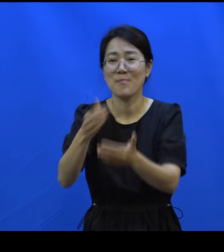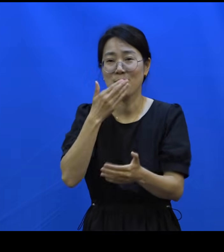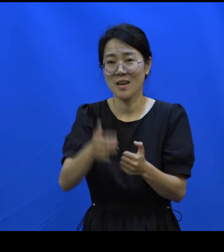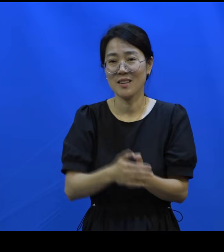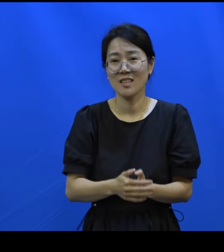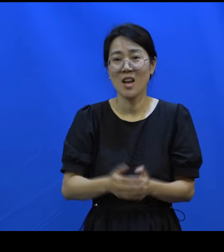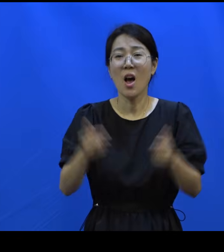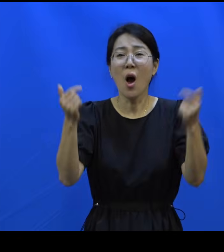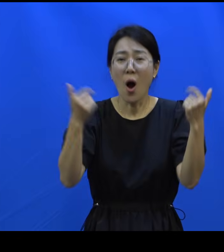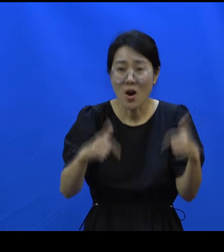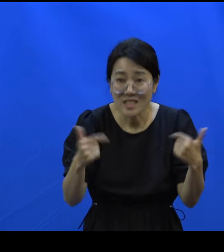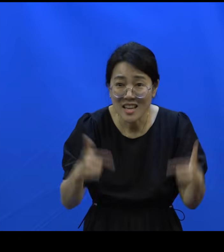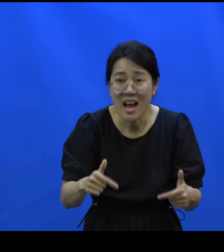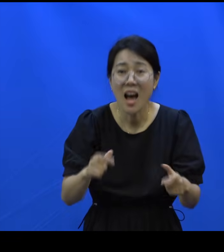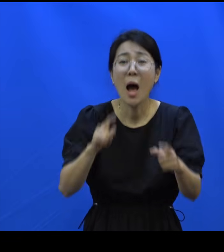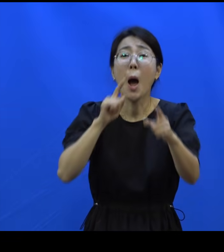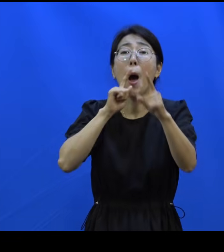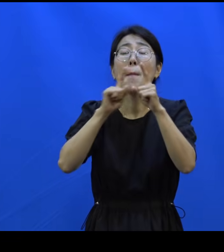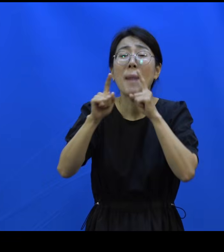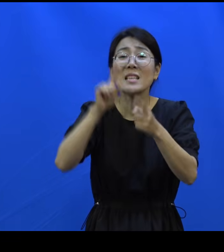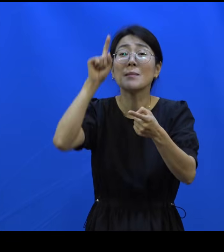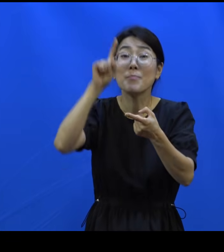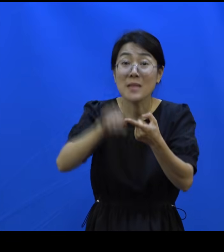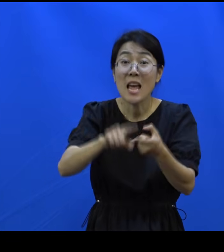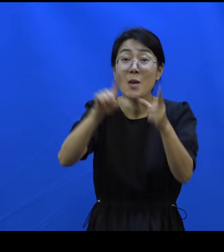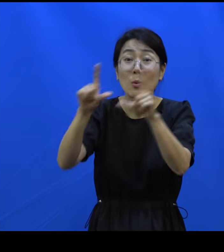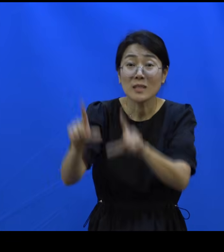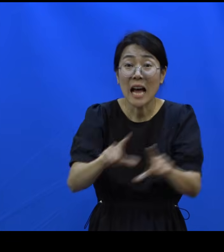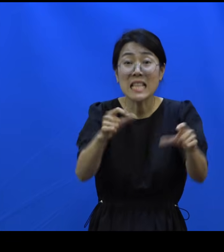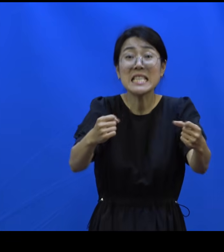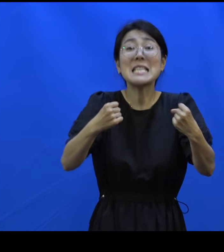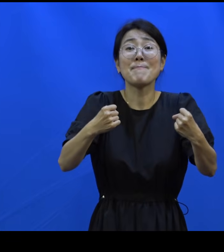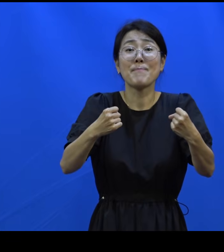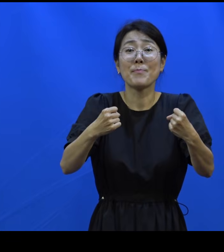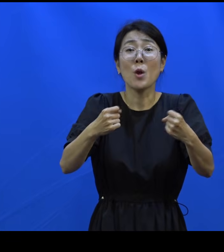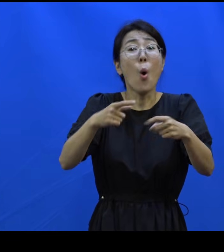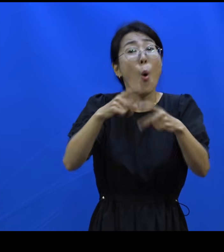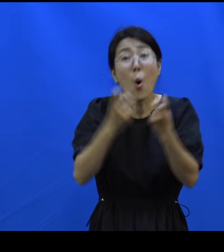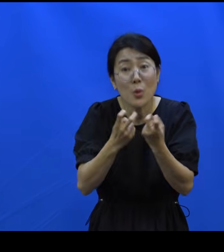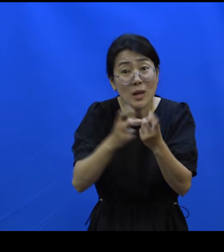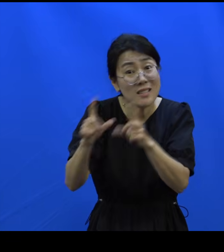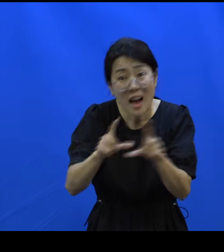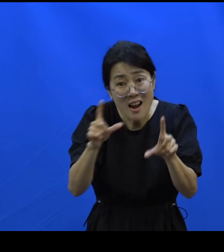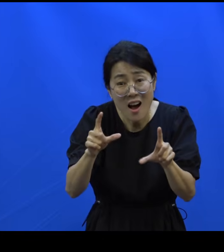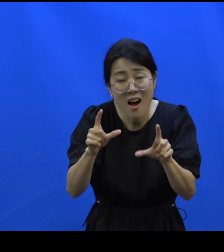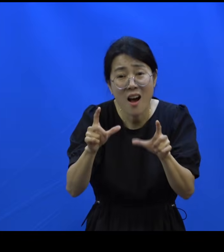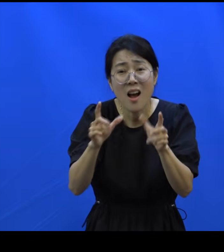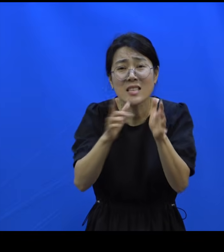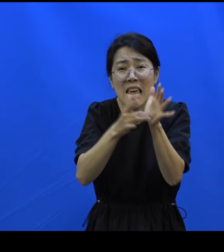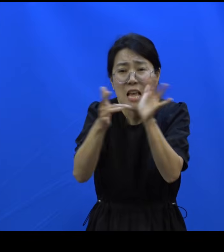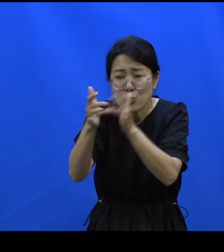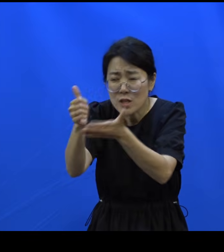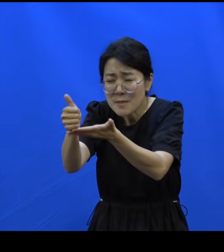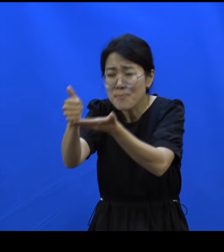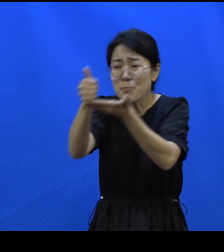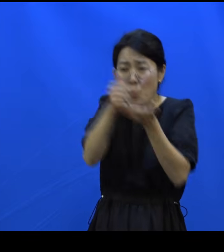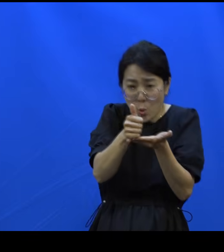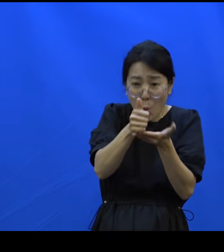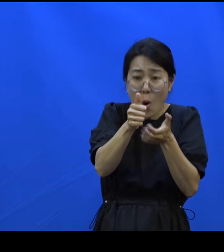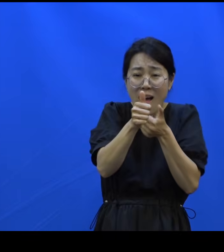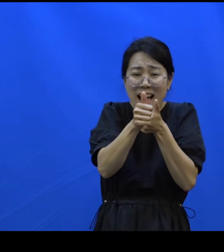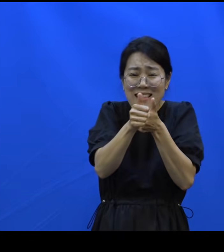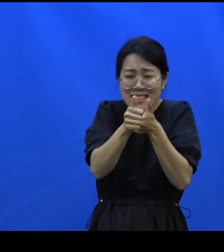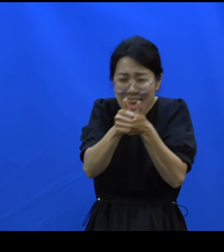그렇습니다. 말씀대로 살게 하나님은 그리스도로부터 나옵니다. 그리스도 없이 그리스도를 따라갈 수가 없습니다.